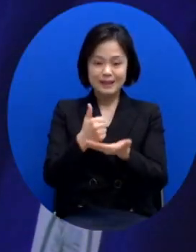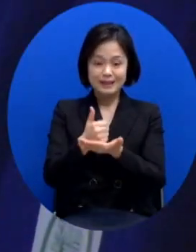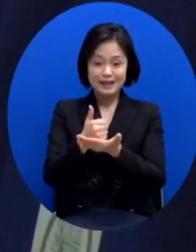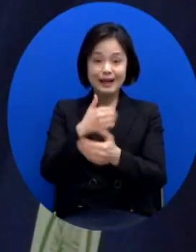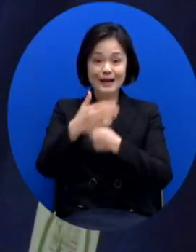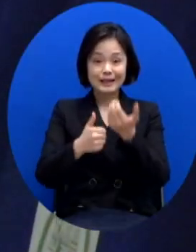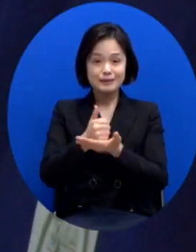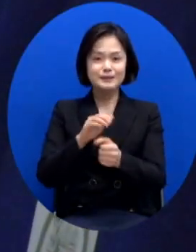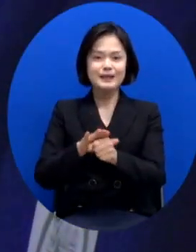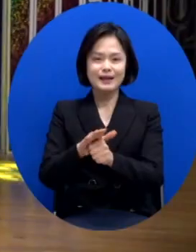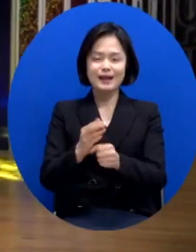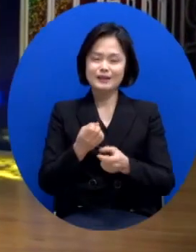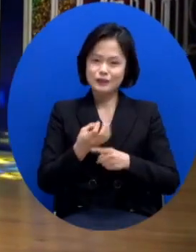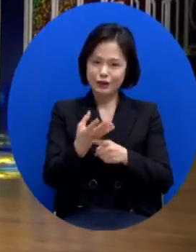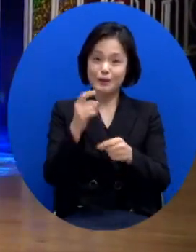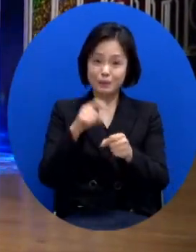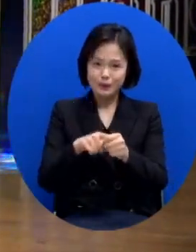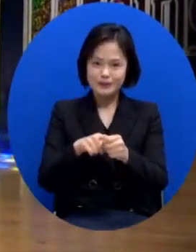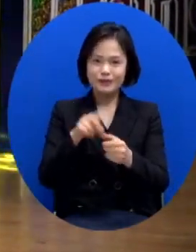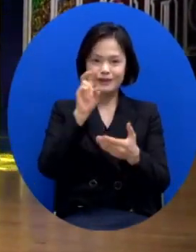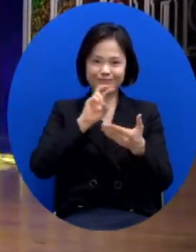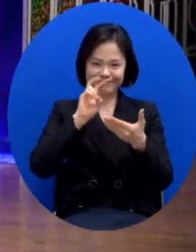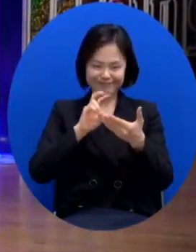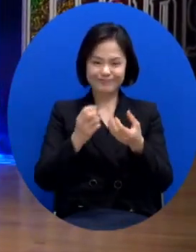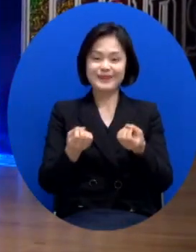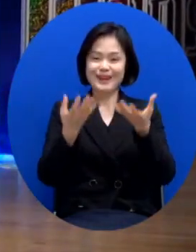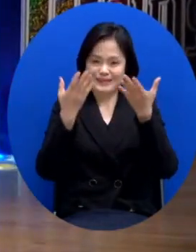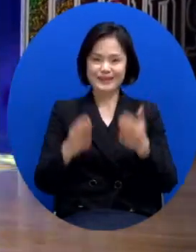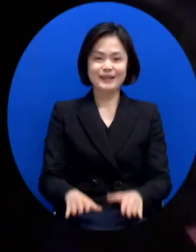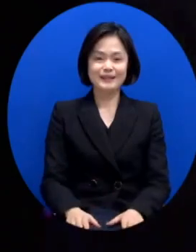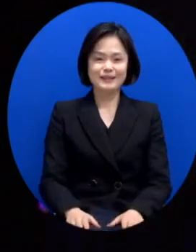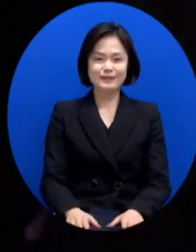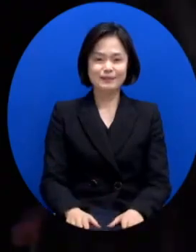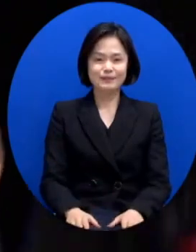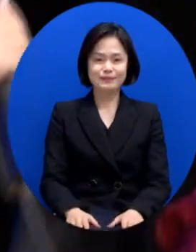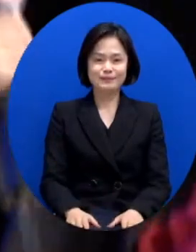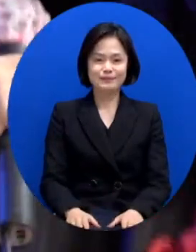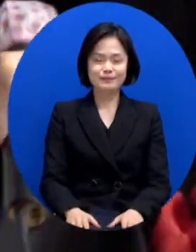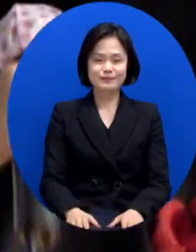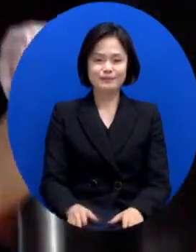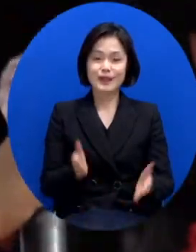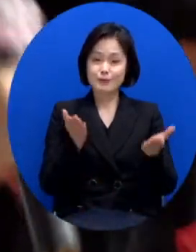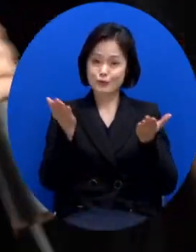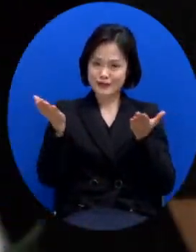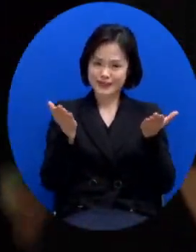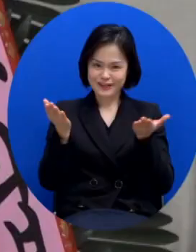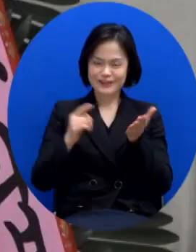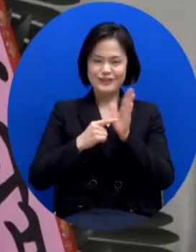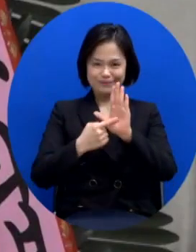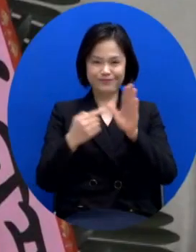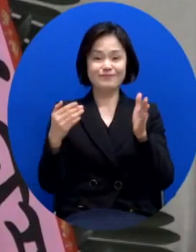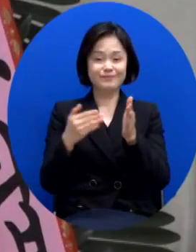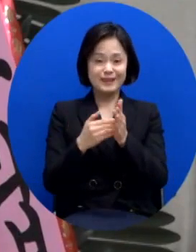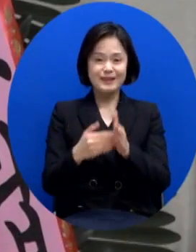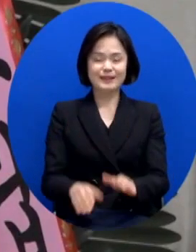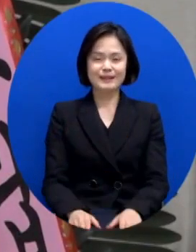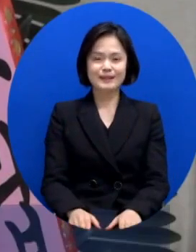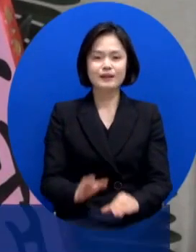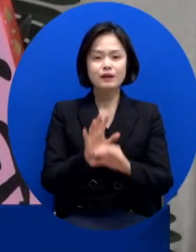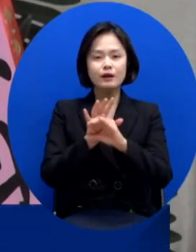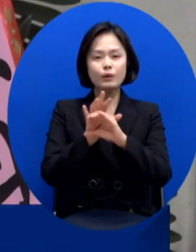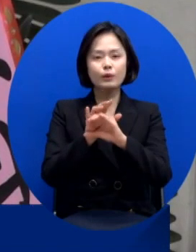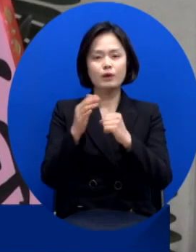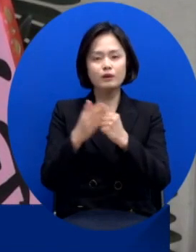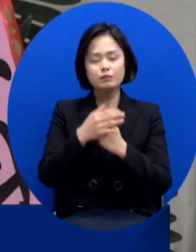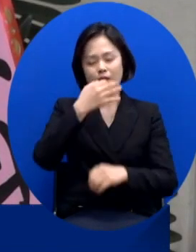학교 학생들은 모든 세대가 공감할 수 있는 다양한 장르로 연출한 뮤지컬을 선보였습니다 요리 코로나 고 위기의